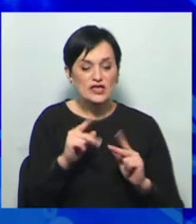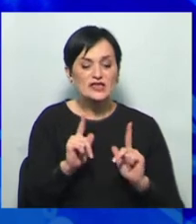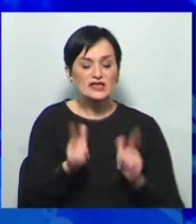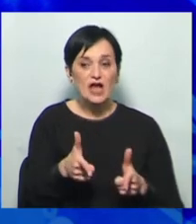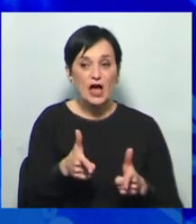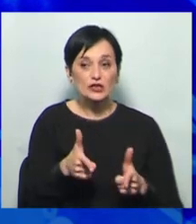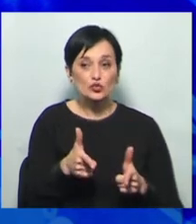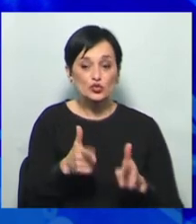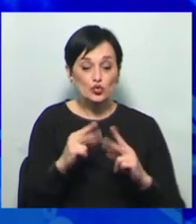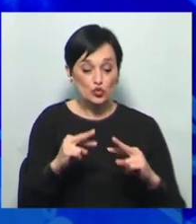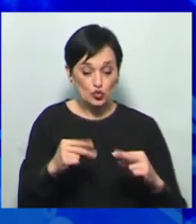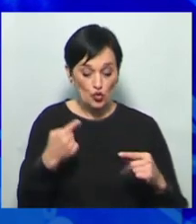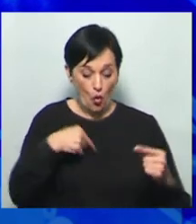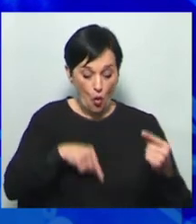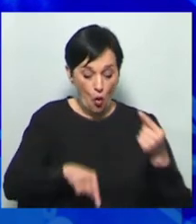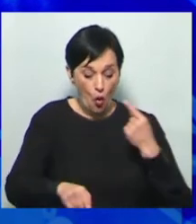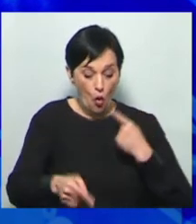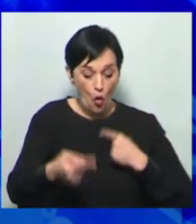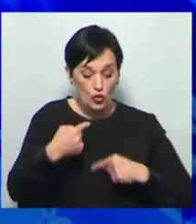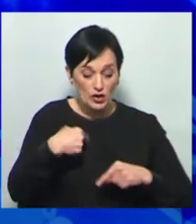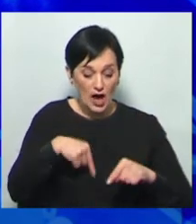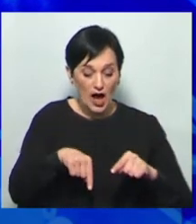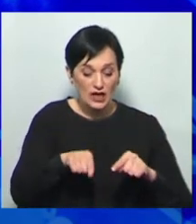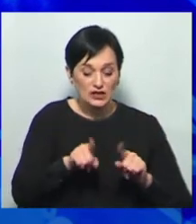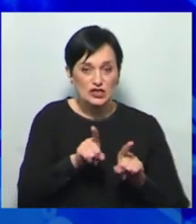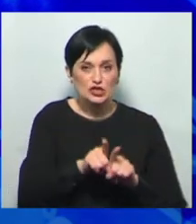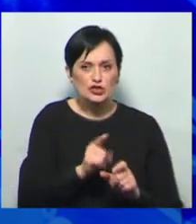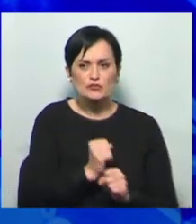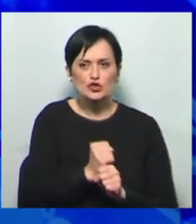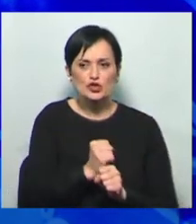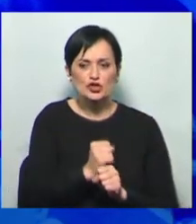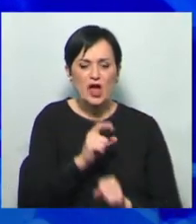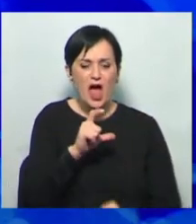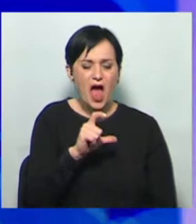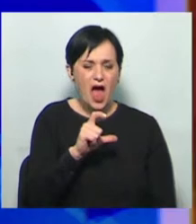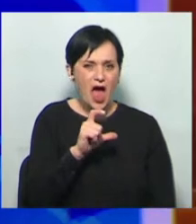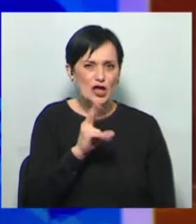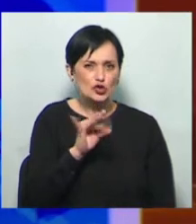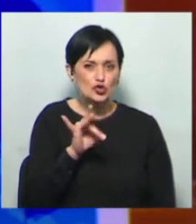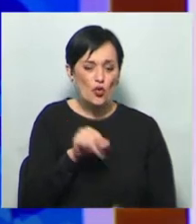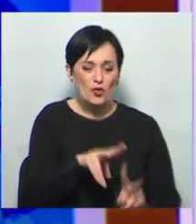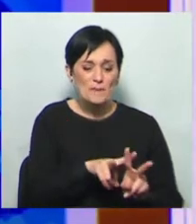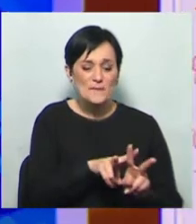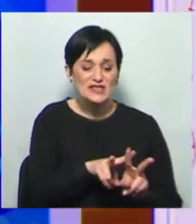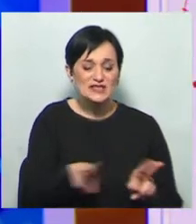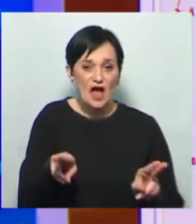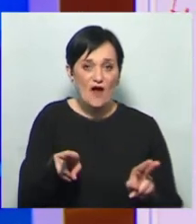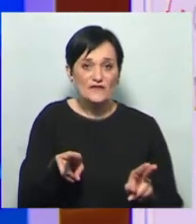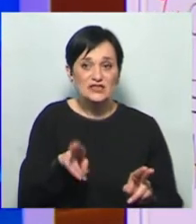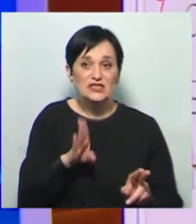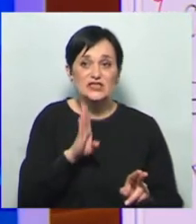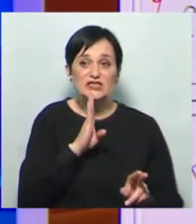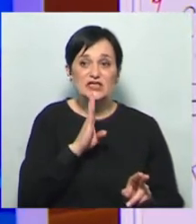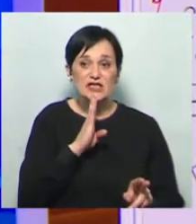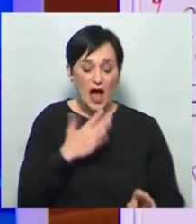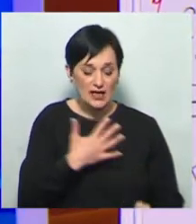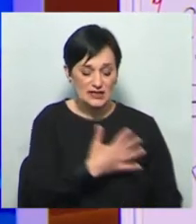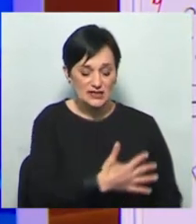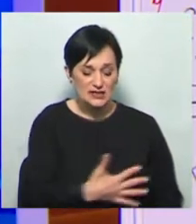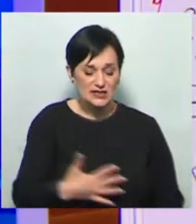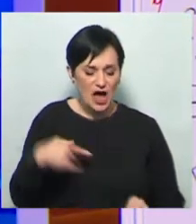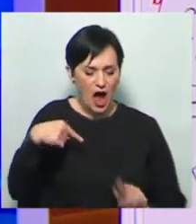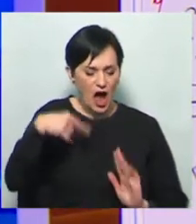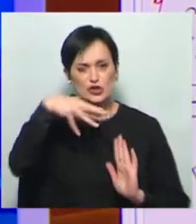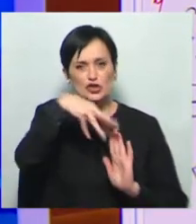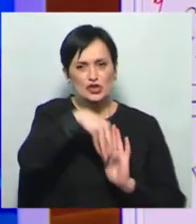რომ იქცევა ორგანიზმში ისე, როგორც ესტროგენი, ანუ მსგავსად ქალის სასქესო ჰორმონისა,